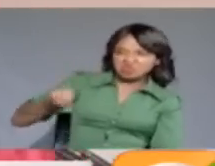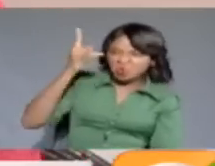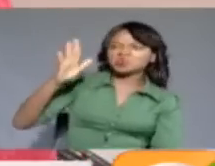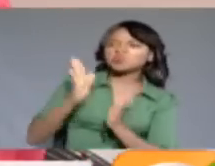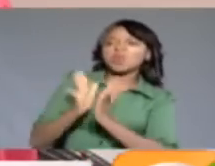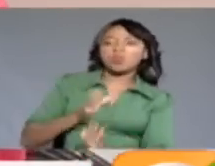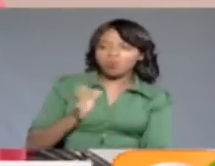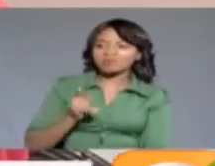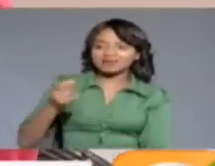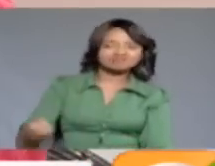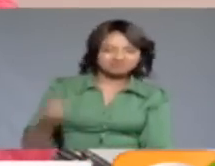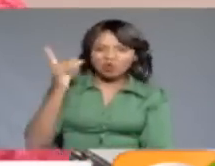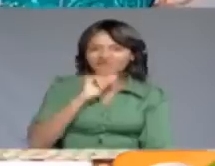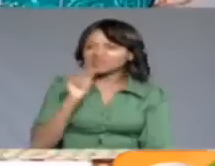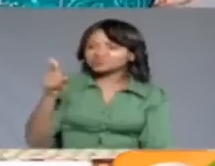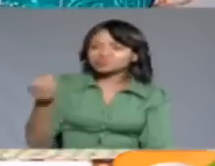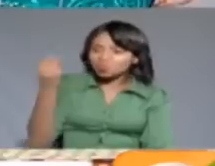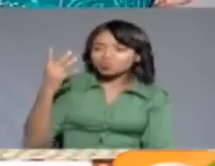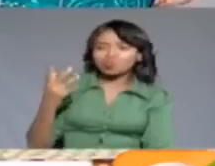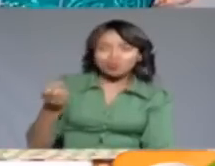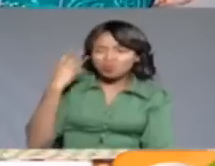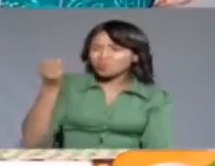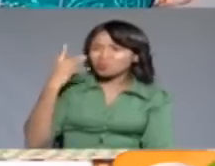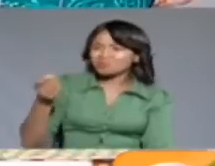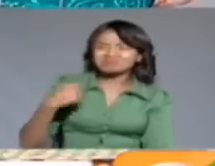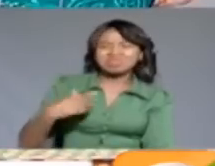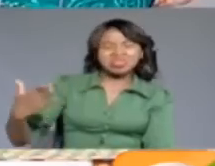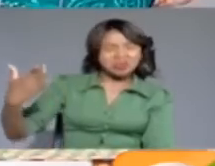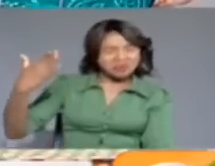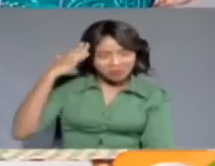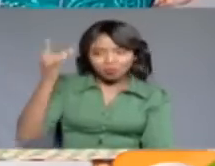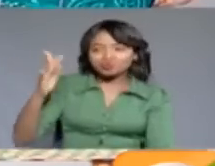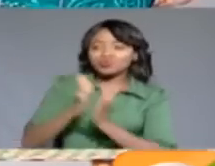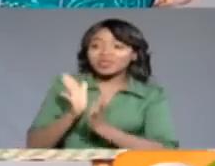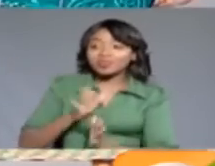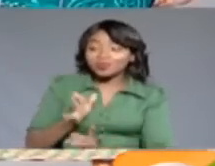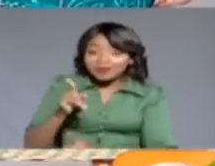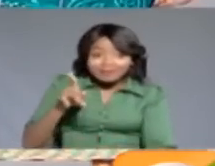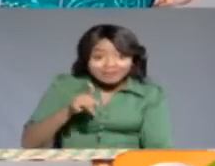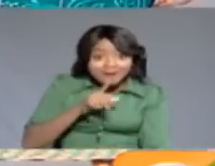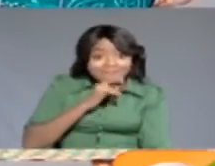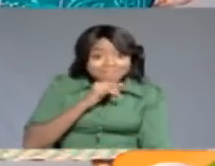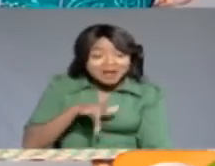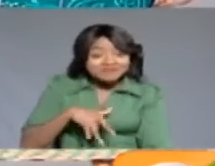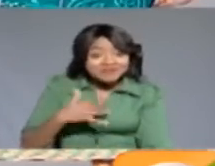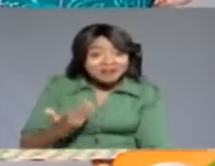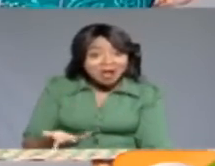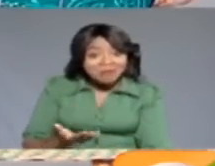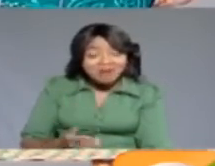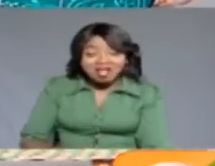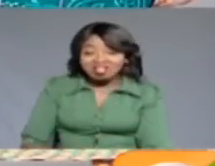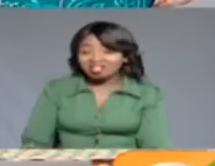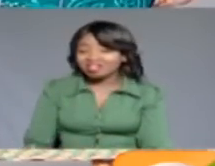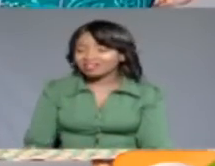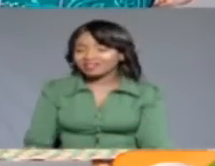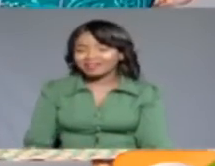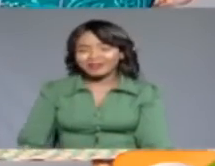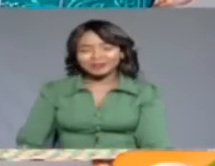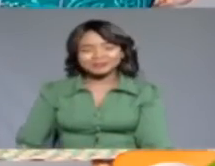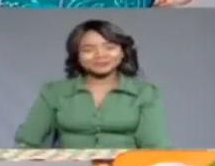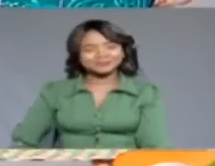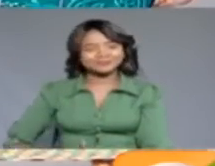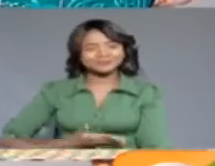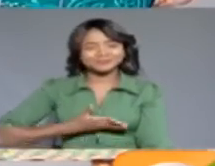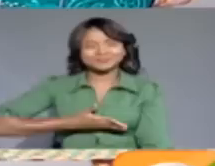akipiga. Najua ulikuwa kwa wanawake wako. Sasa yule bwana ushiba ile nyumba. Kwa hivyo kama mume wako ni mtu kuchelewa, jaribu